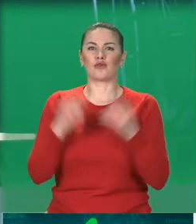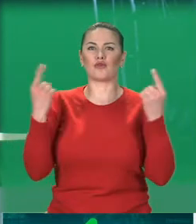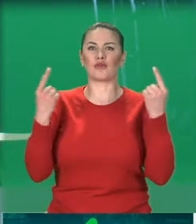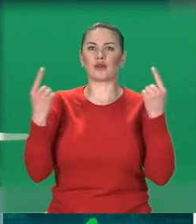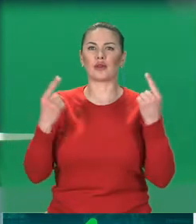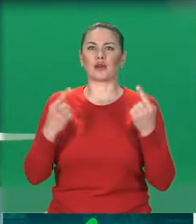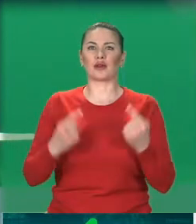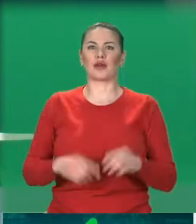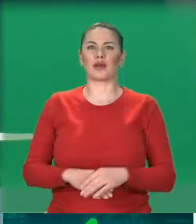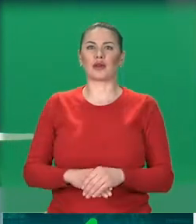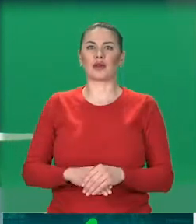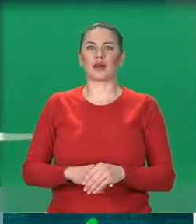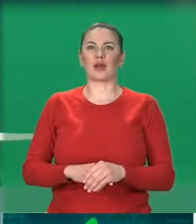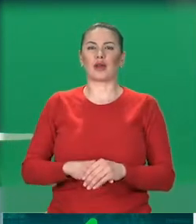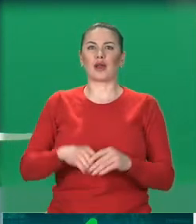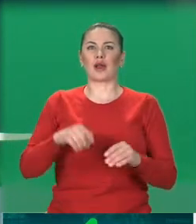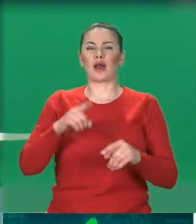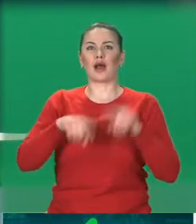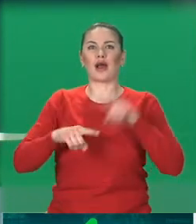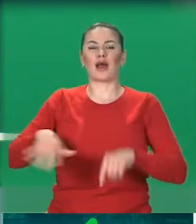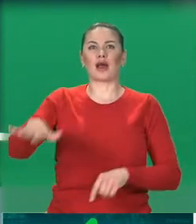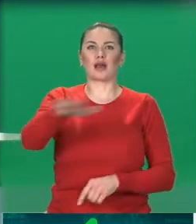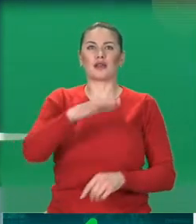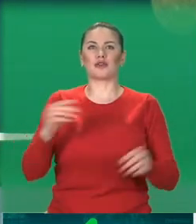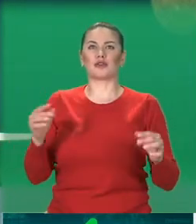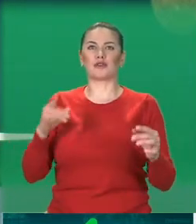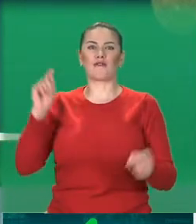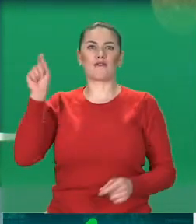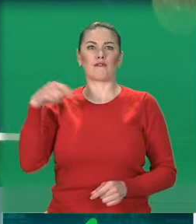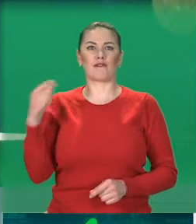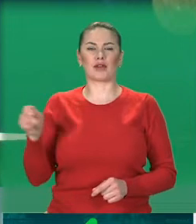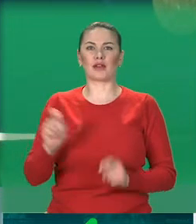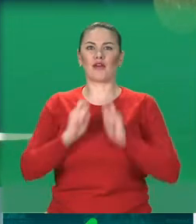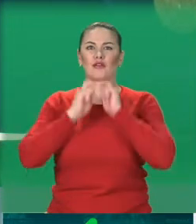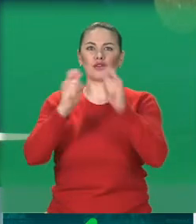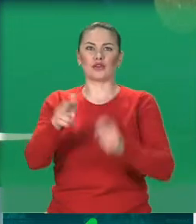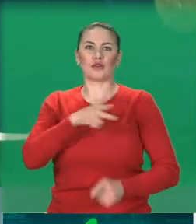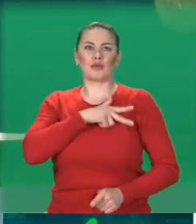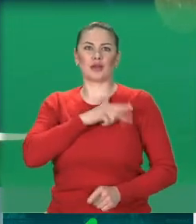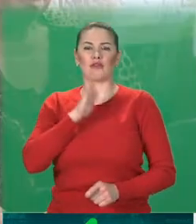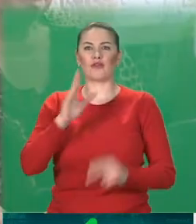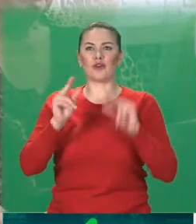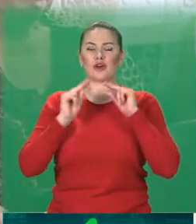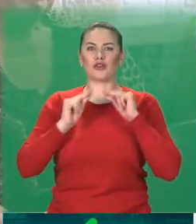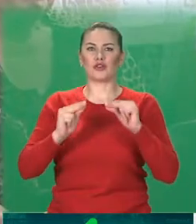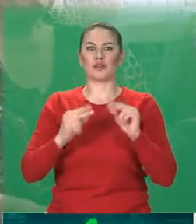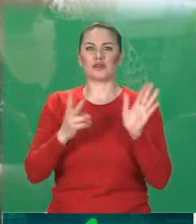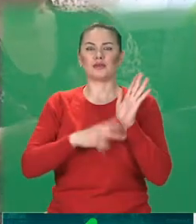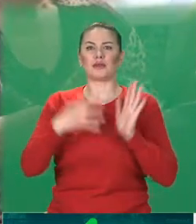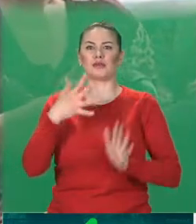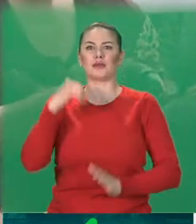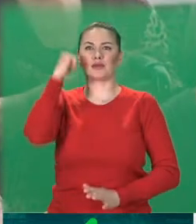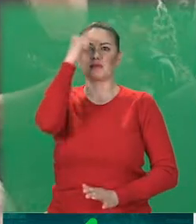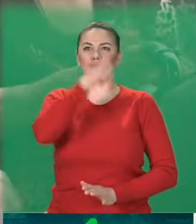Участнику Великой Отечественной войны Николаю Огорчилову вручили праздничную медаль, выпущенную в честь 75-летия Победы. Сегодня фронтовик